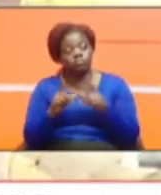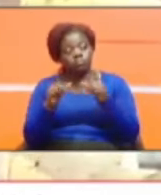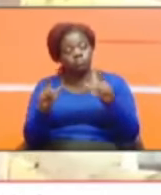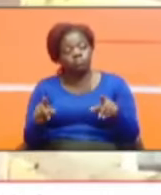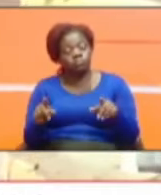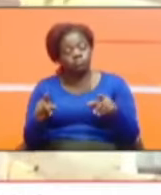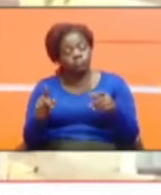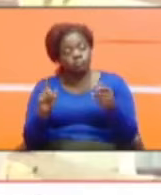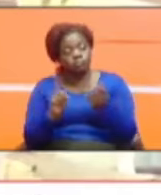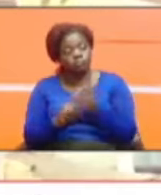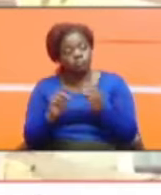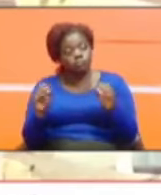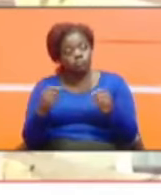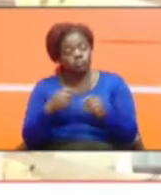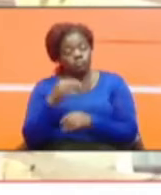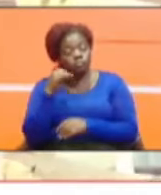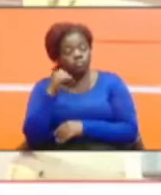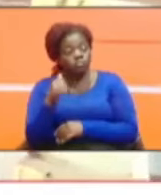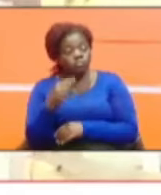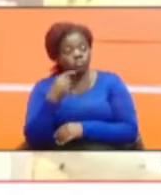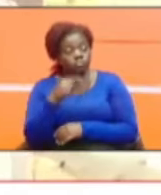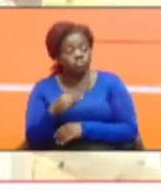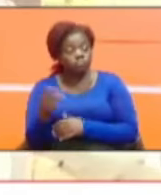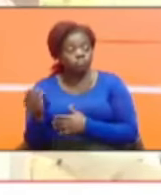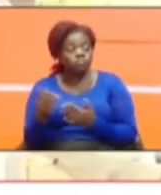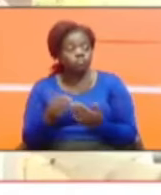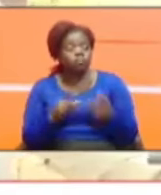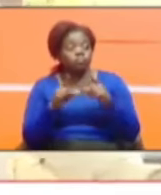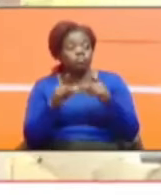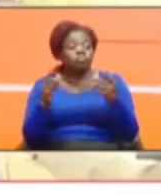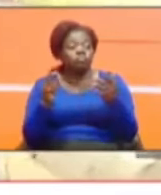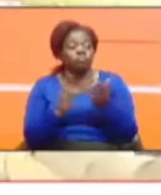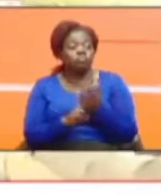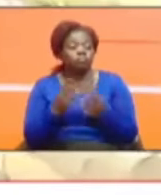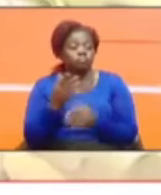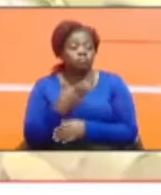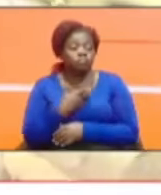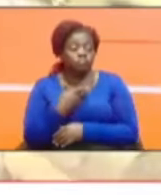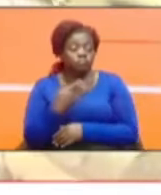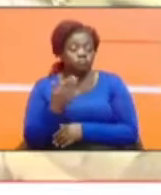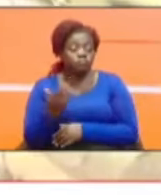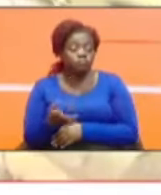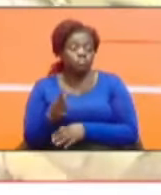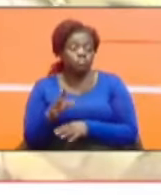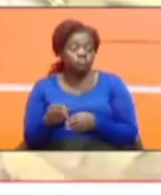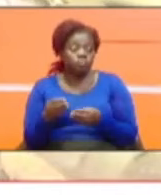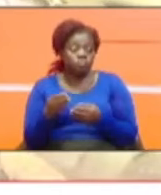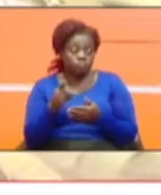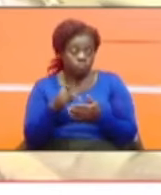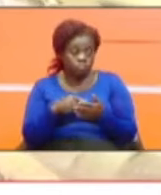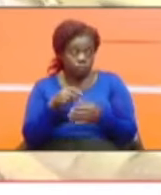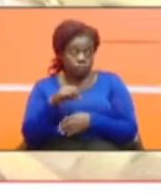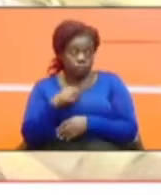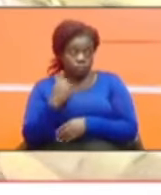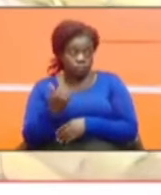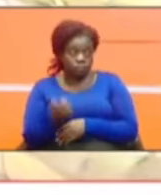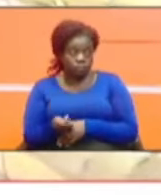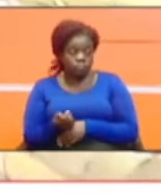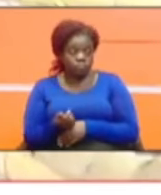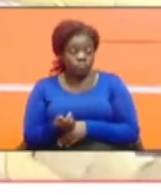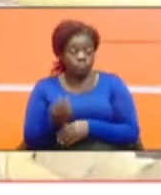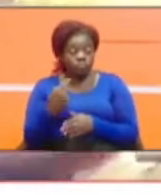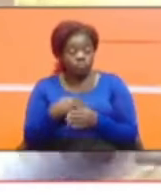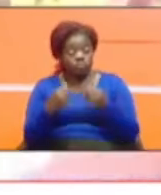kyamulema okuleera nze yalinga nkubira amasimu ne muganda nze bw'onooleeta ekyapa nga wakasa nti okirina nze nja kwegula